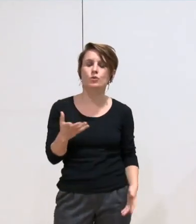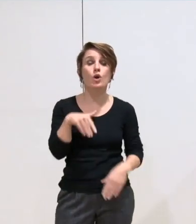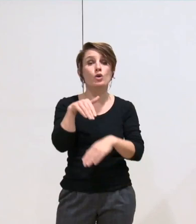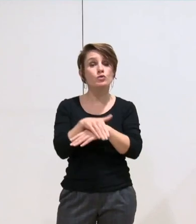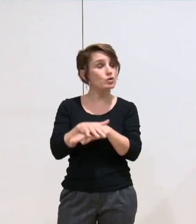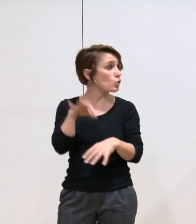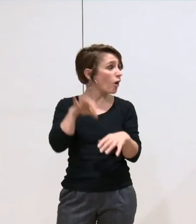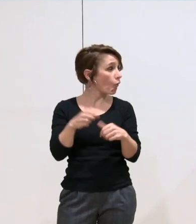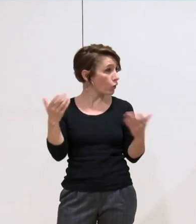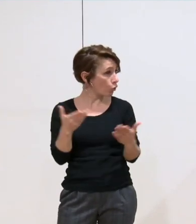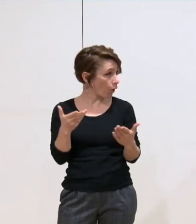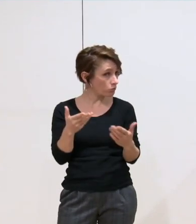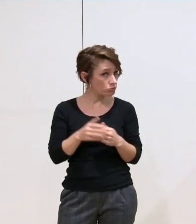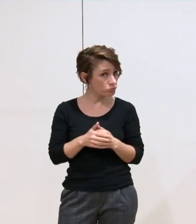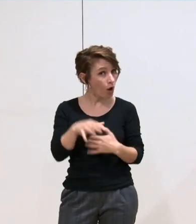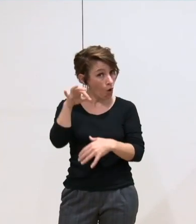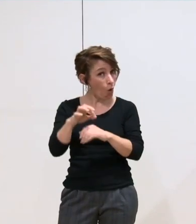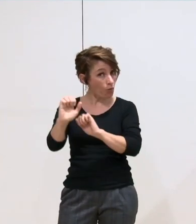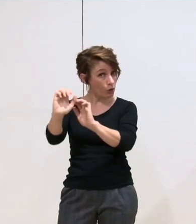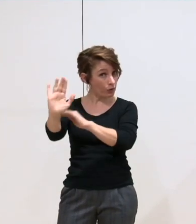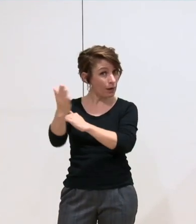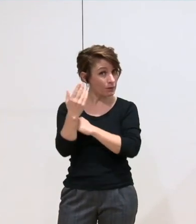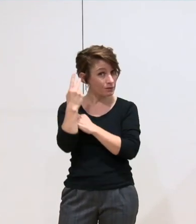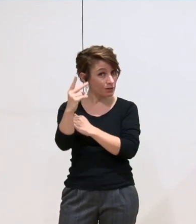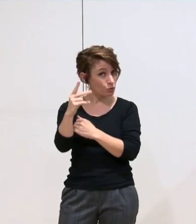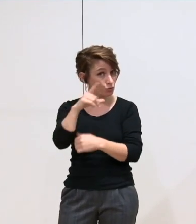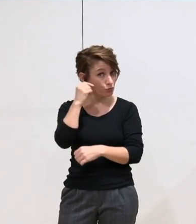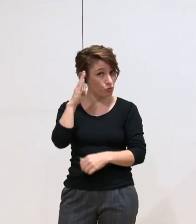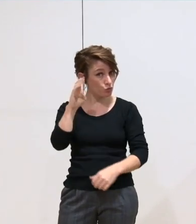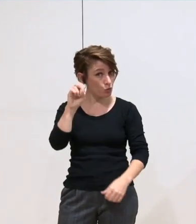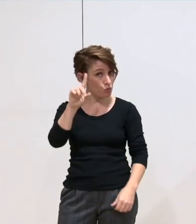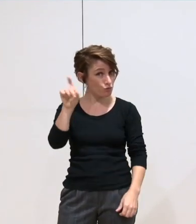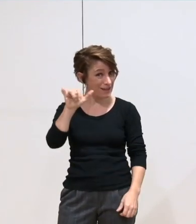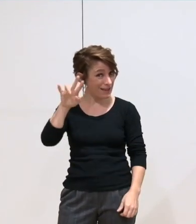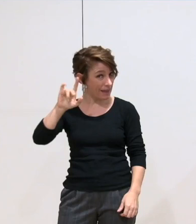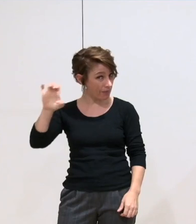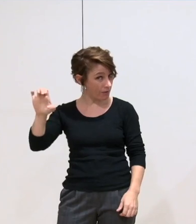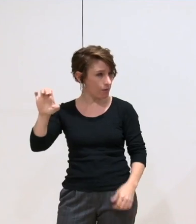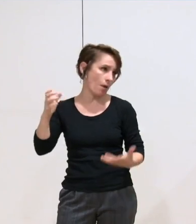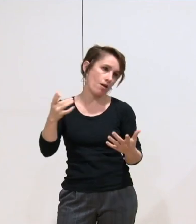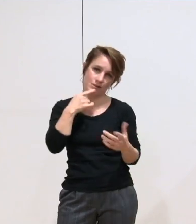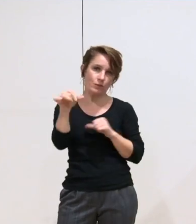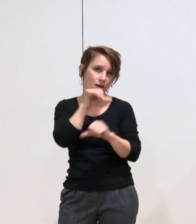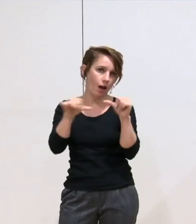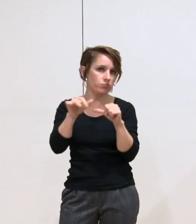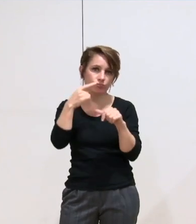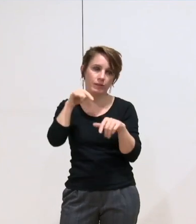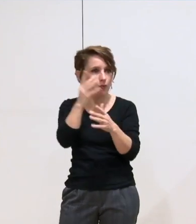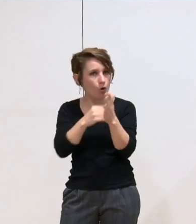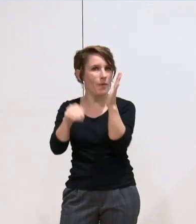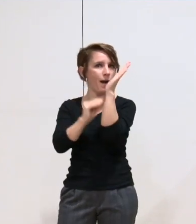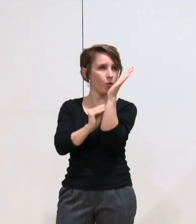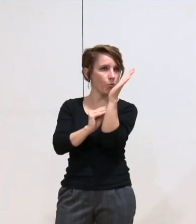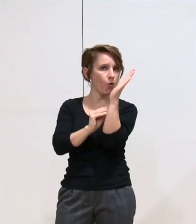Bouzaïen a présenté. À ce moment-là, il aurait été tout à fait légitime qu'on ait un amendement, y compris avec les appels à subventions